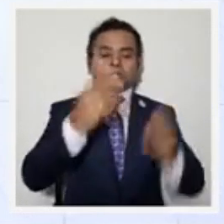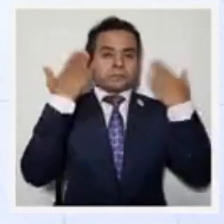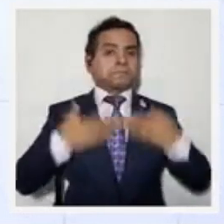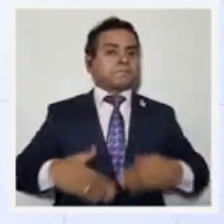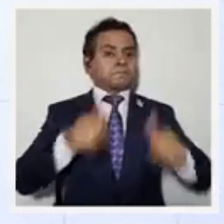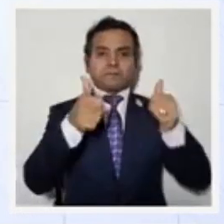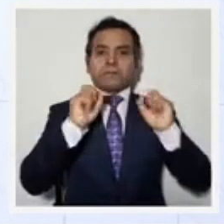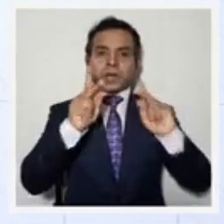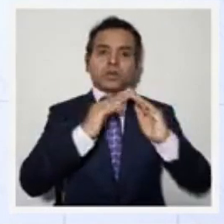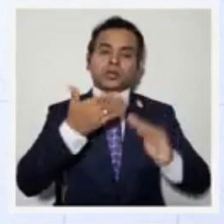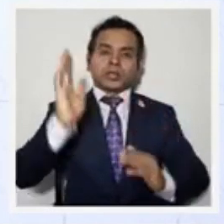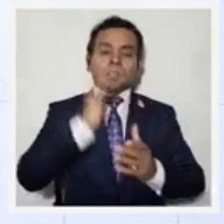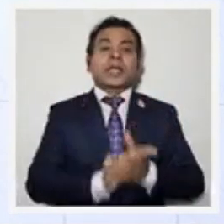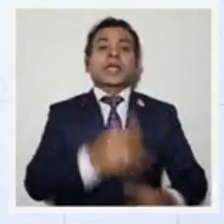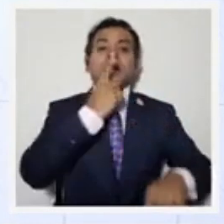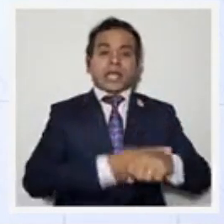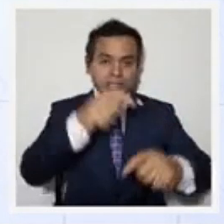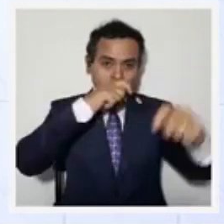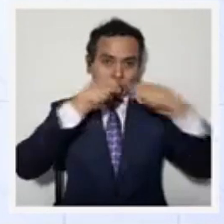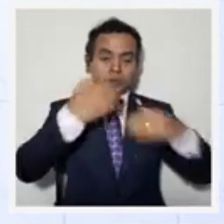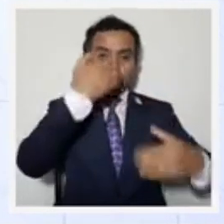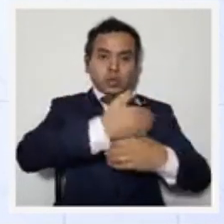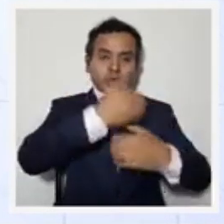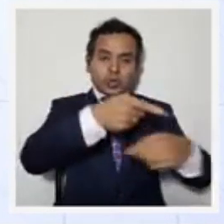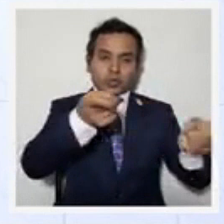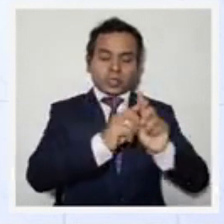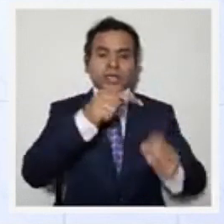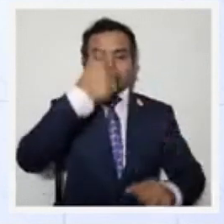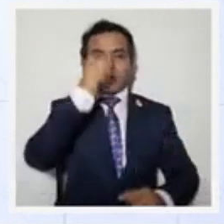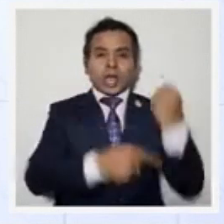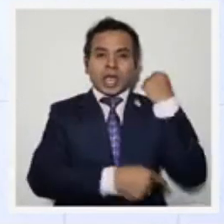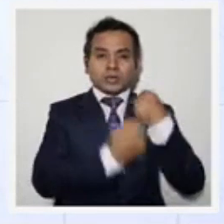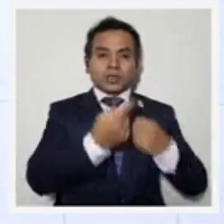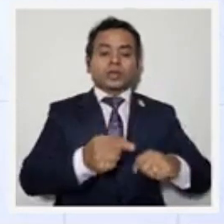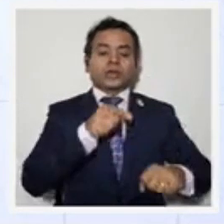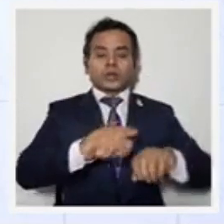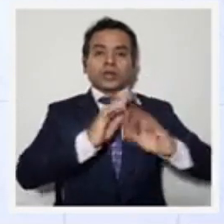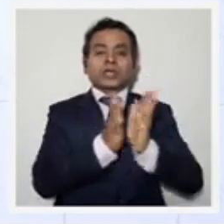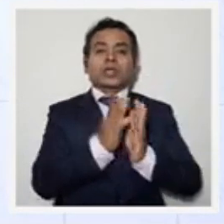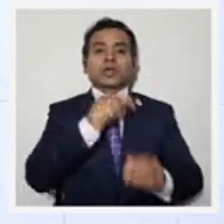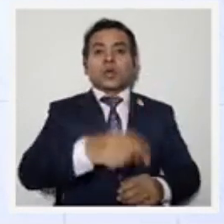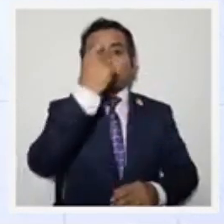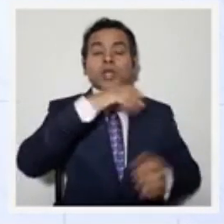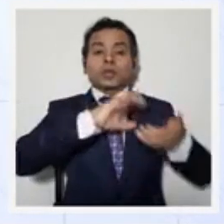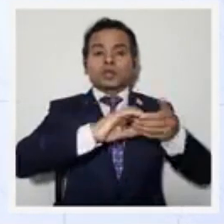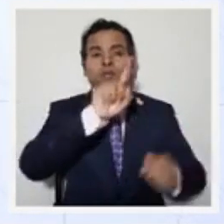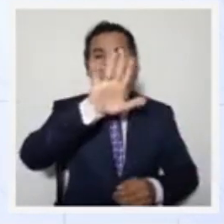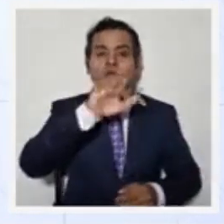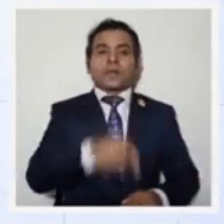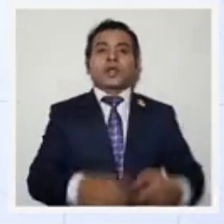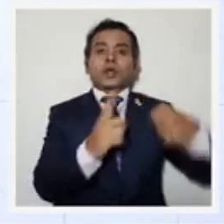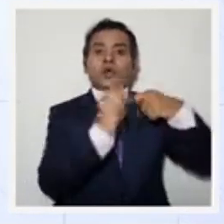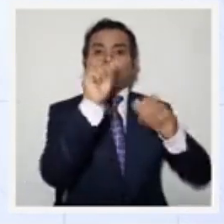থেকে 23 জন, ঢাকা ডিভিশনের হসপিটাল থেকে 22 জন এবং ঢাকায় যে